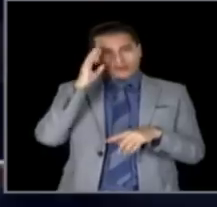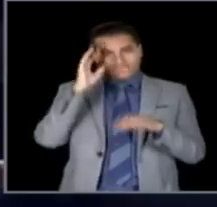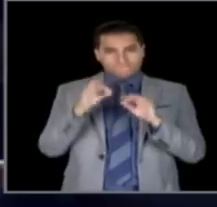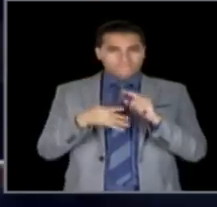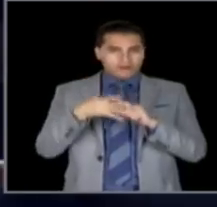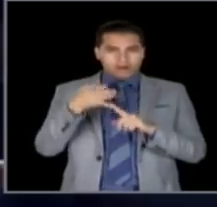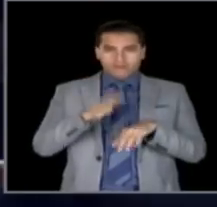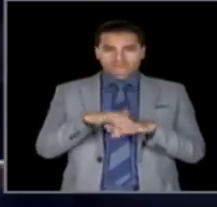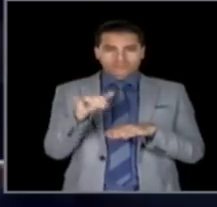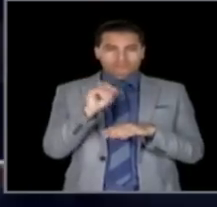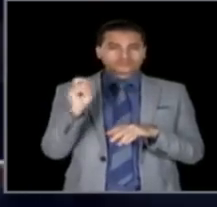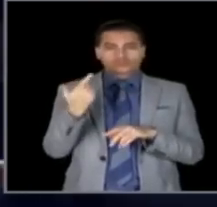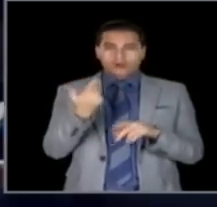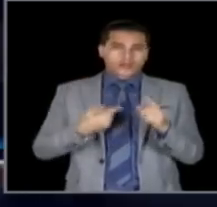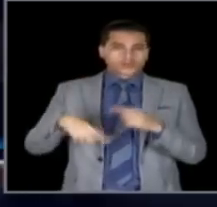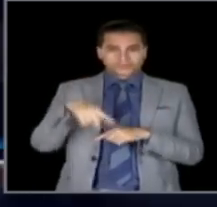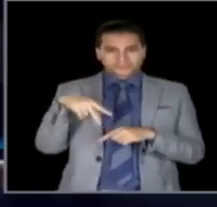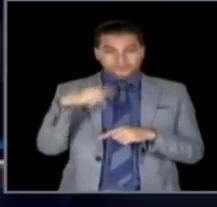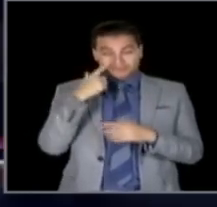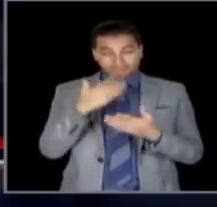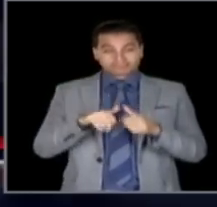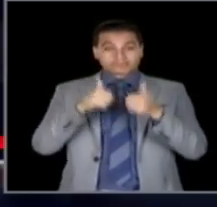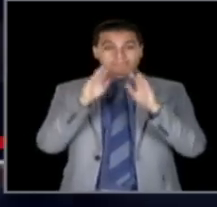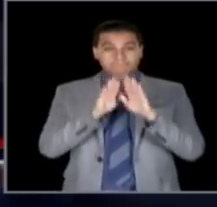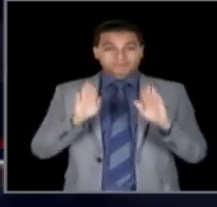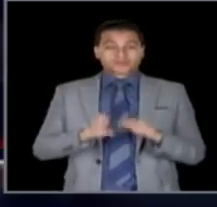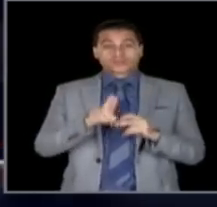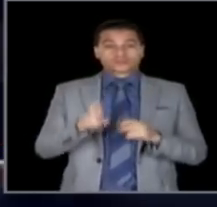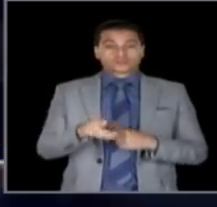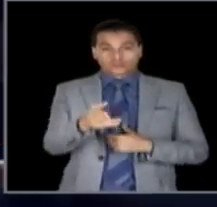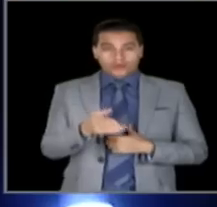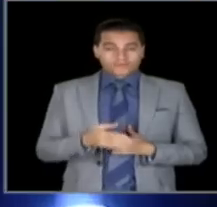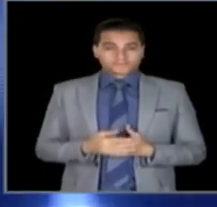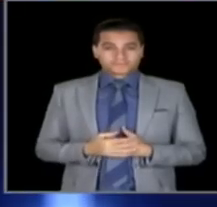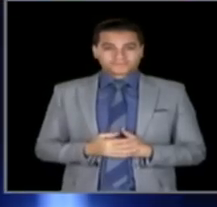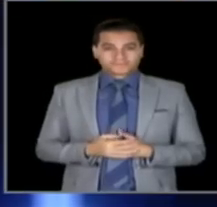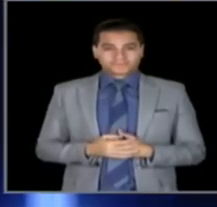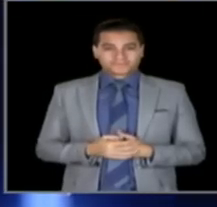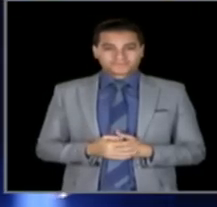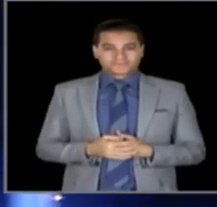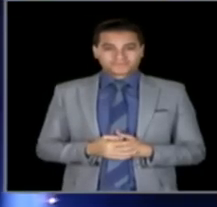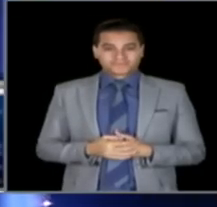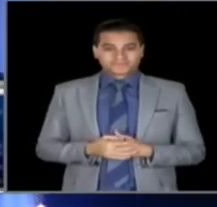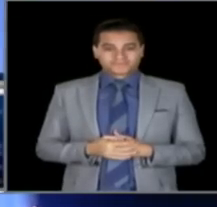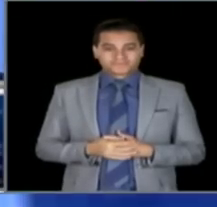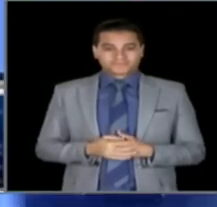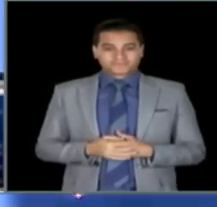أسئلتنا هتعتمد على السرعة. سينما ومسرح، والسؤال هو: